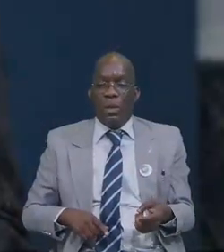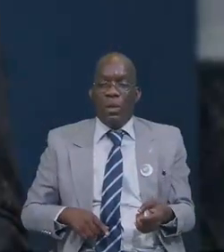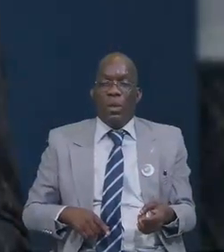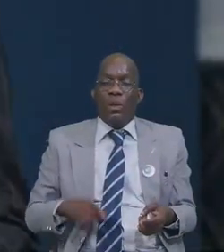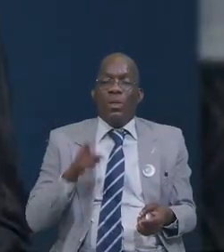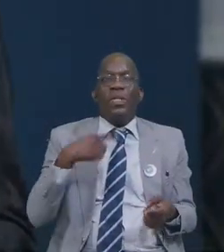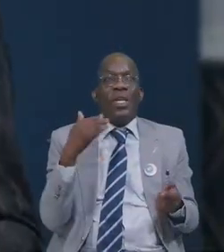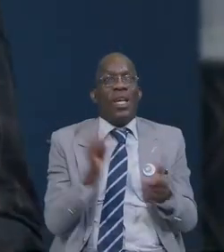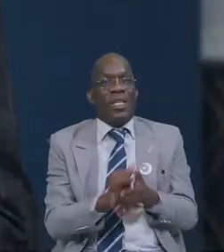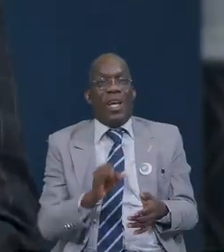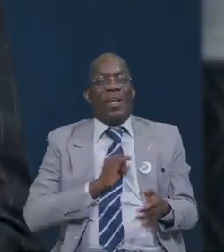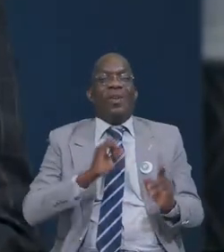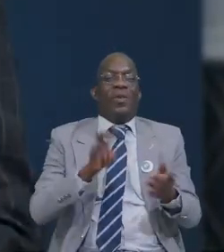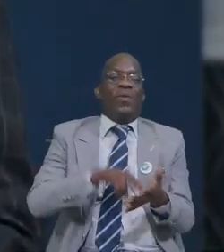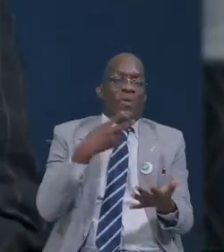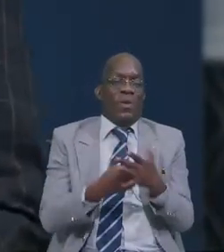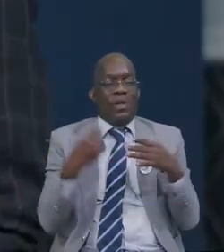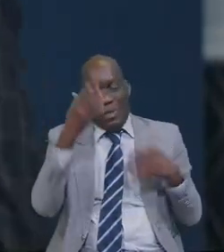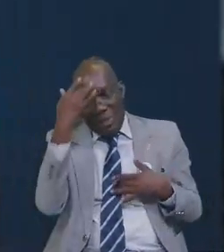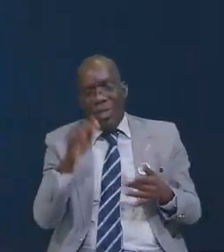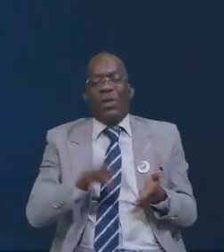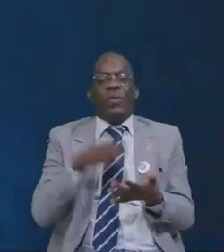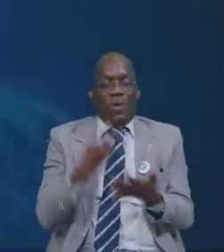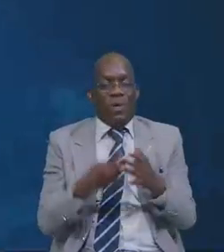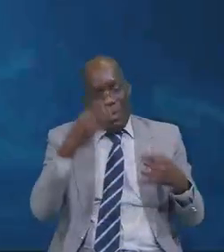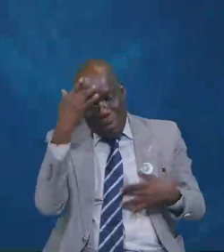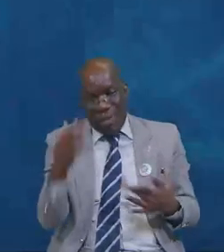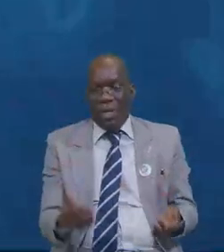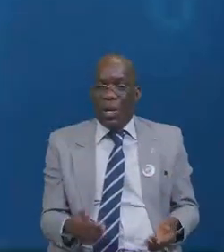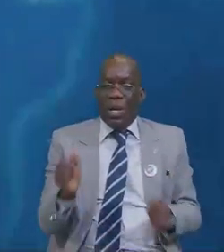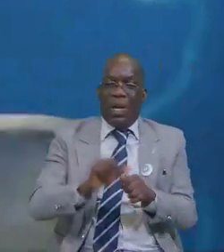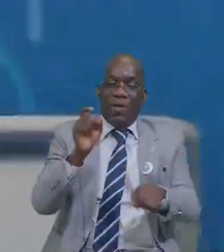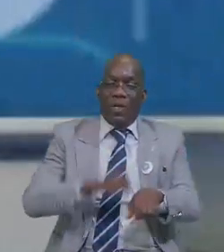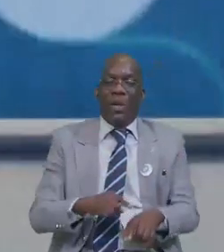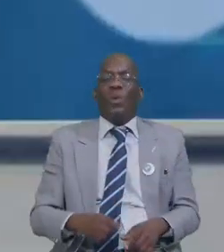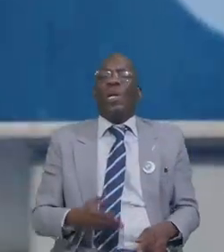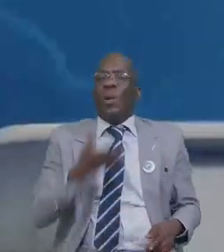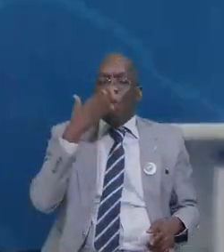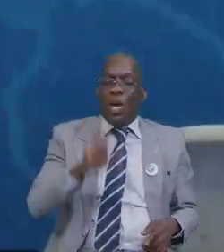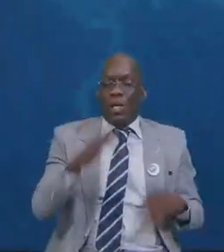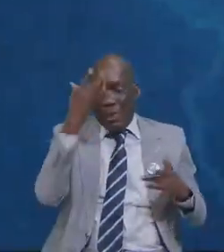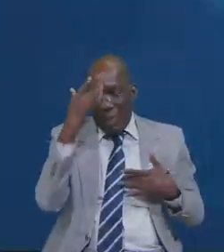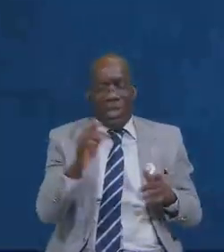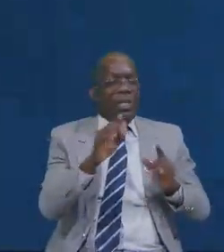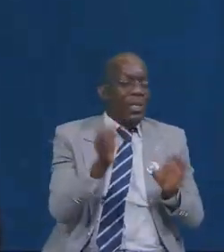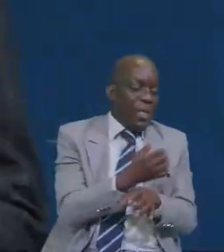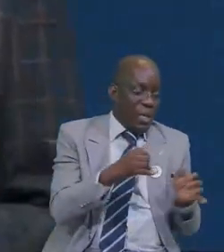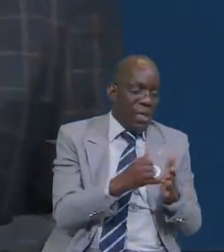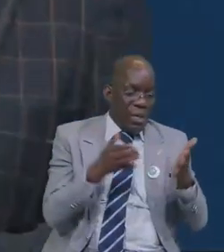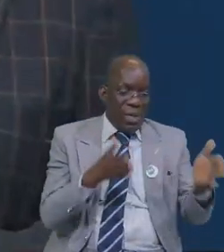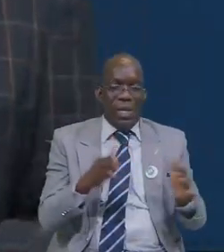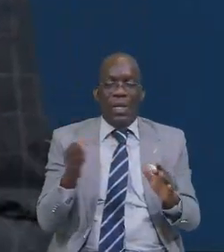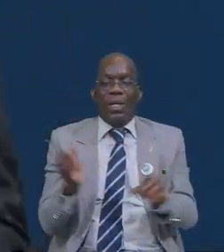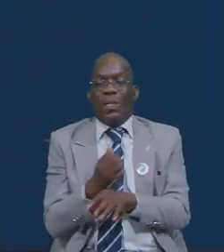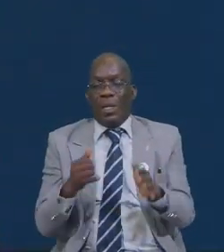Si tu viens au Seigneur ce soir pour dire, quelqu'un dit, je tombe malade chaque fois. Maladie terrible. Oh, que je dois amener ça, mais amener